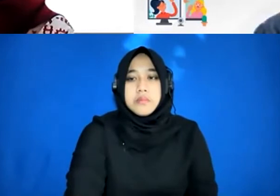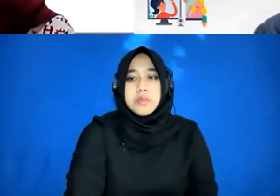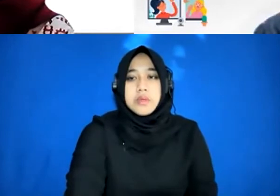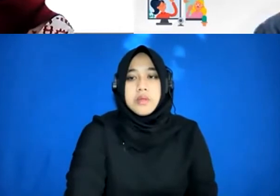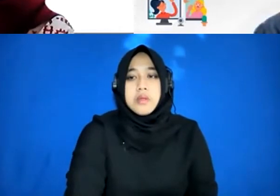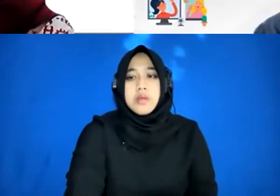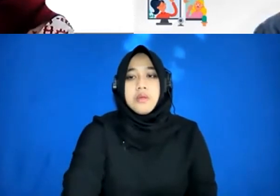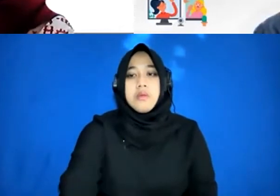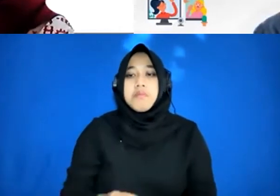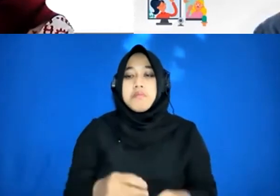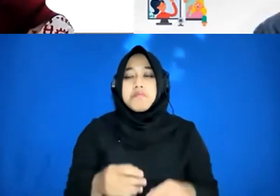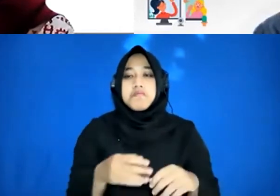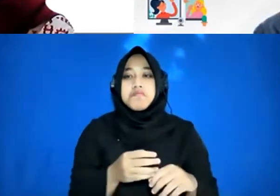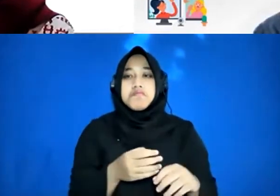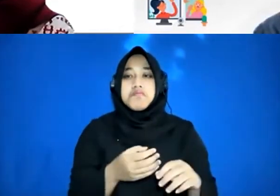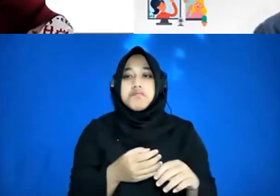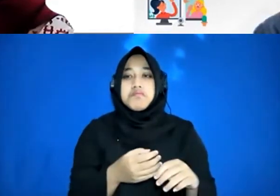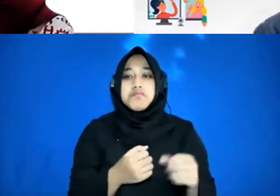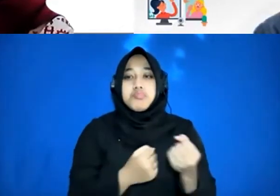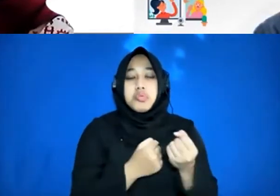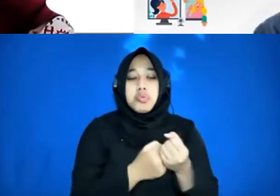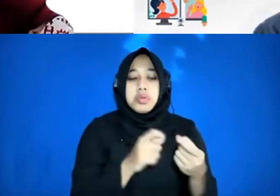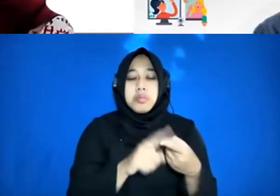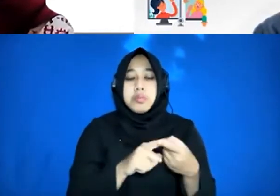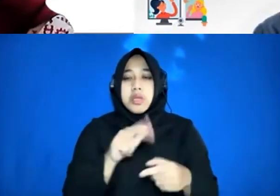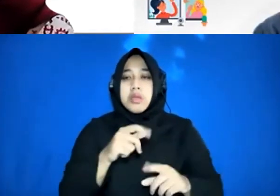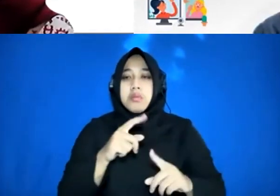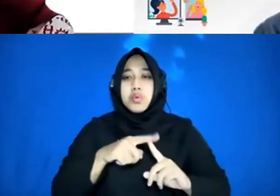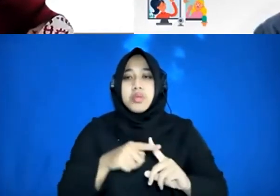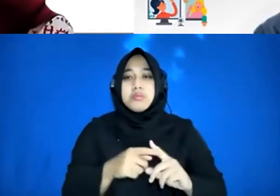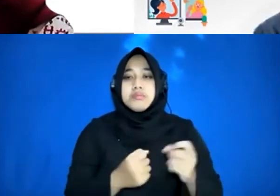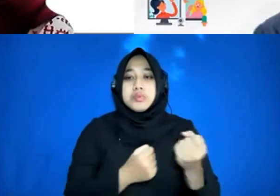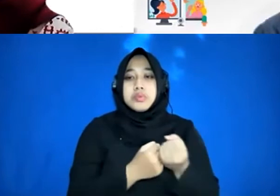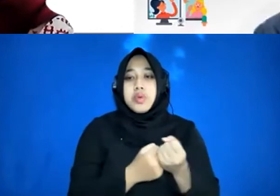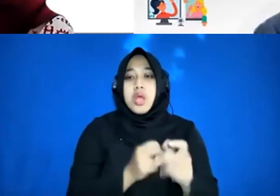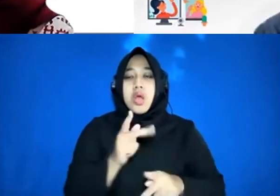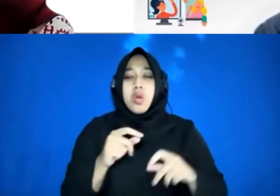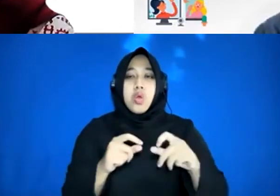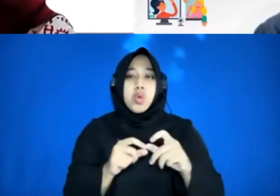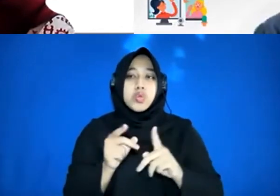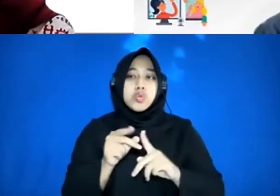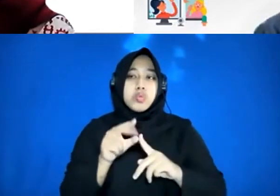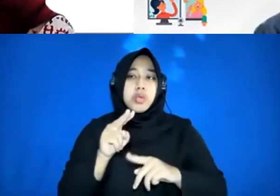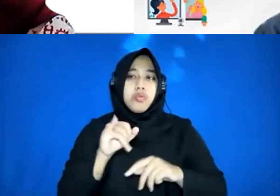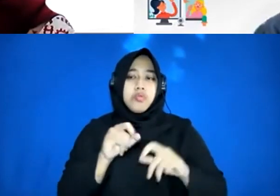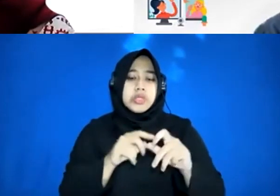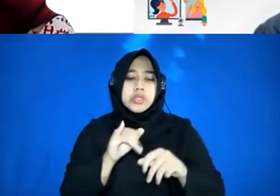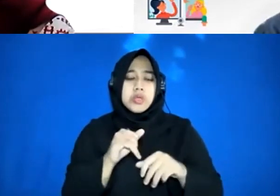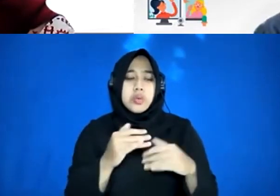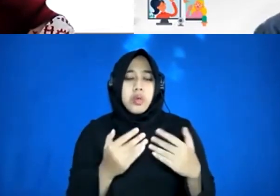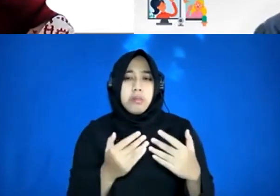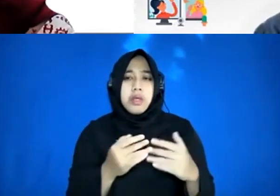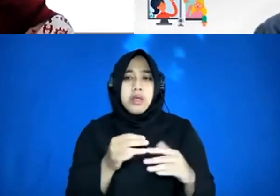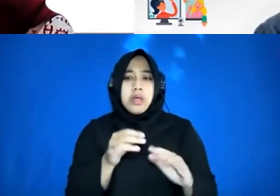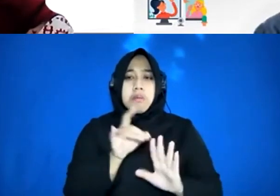kesulitan bertugas, itu bentuk suportif yang kita laksanakan. Jadi memang kalau suportif itu lebih ke menghilangkan burnout lah,